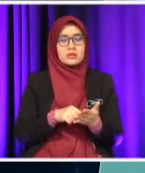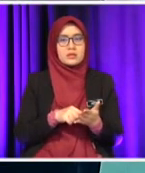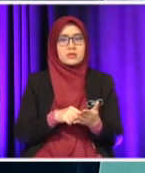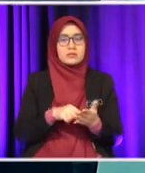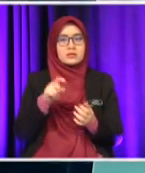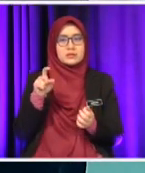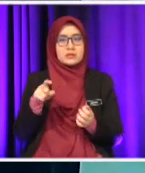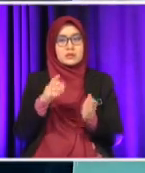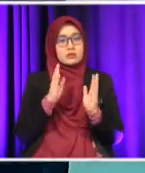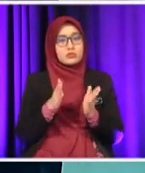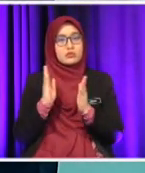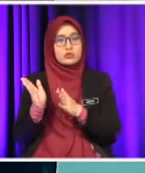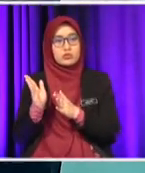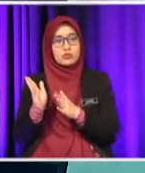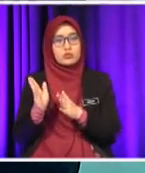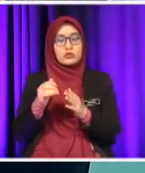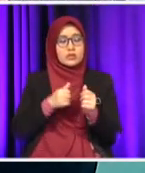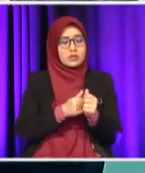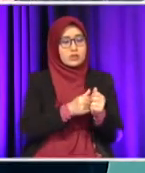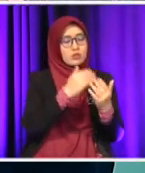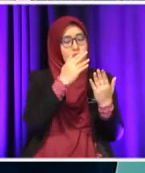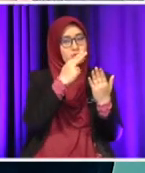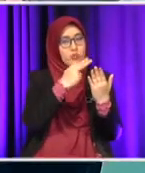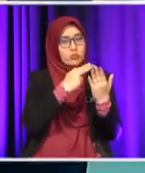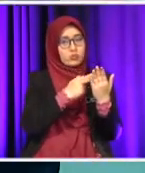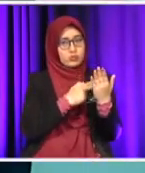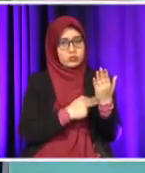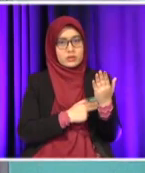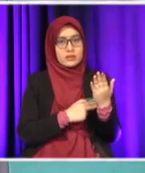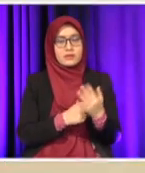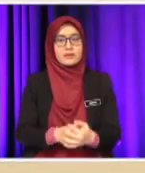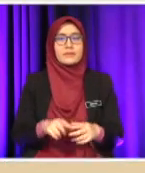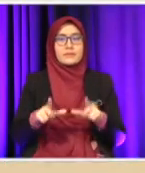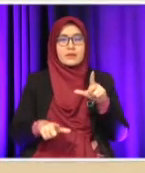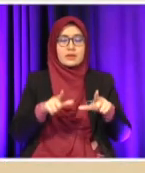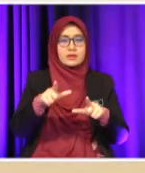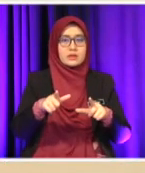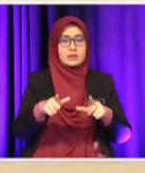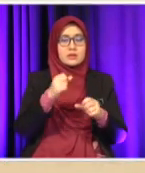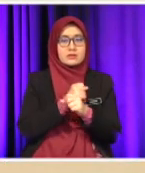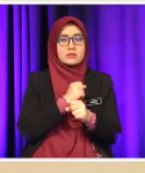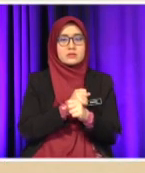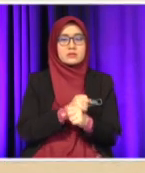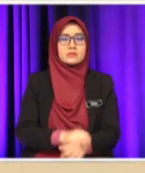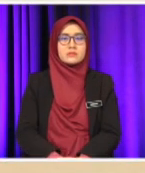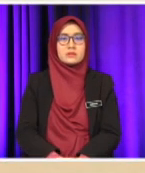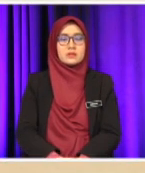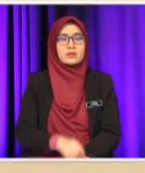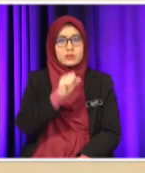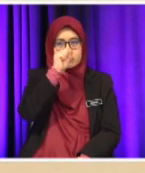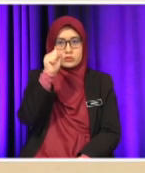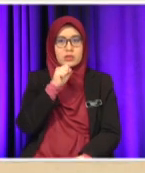langkah kerja menghias equarium kayak ada satu dan coba ah ini urutan ini antara soal dan oke